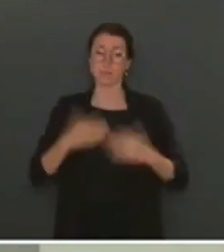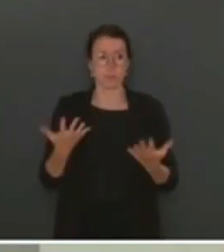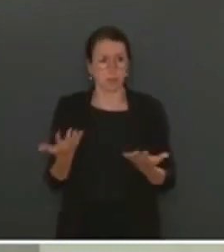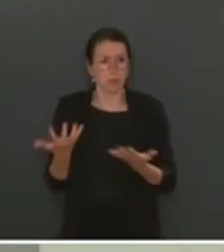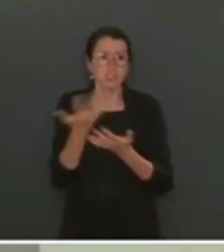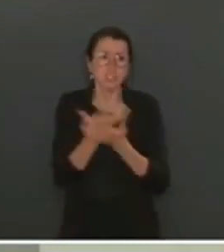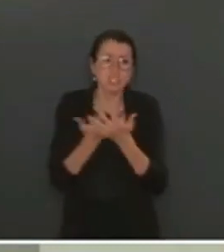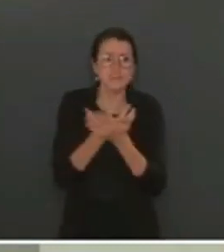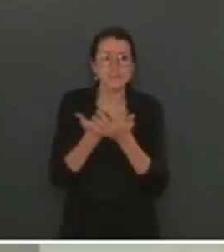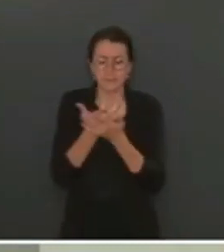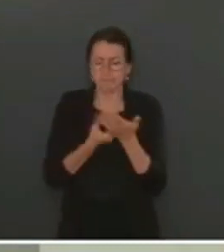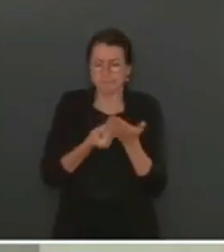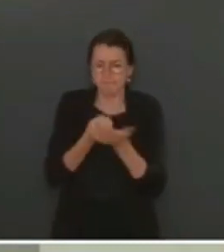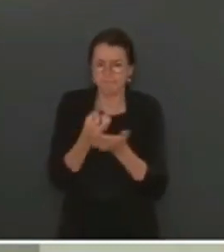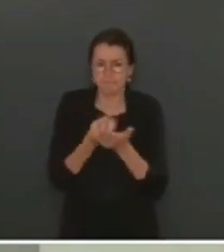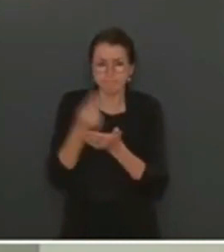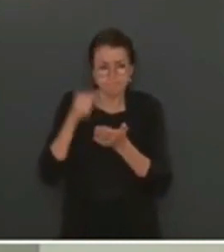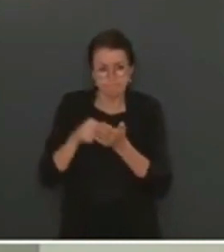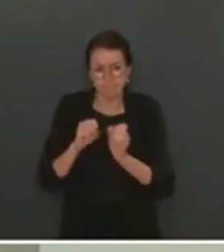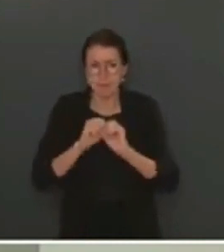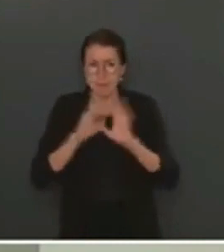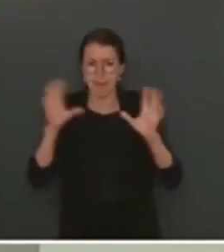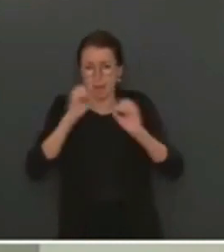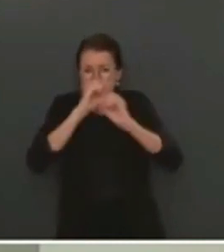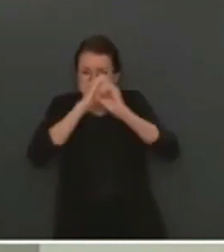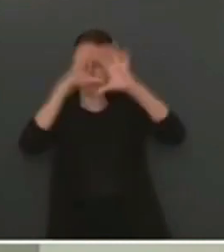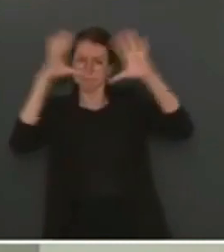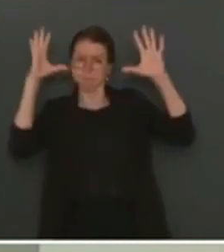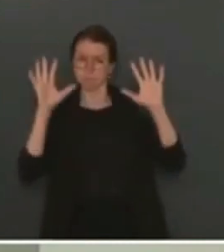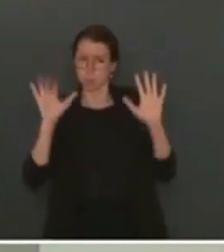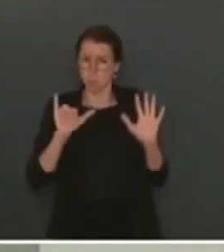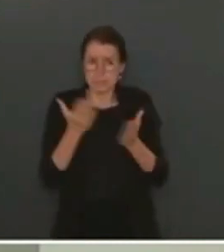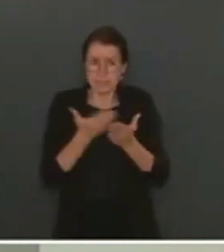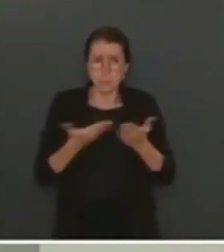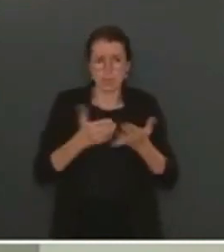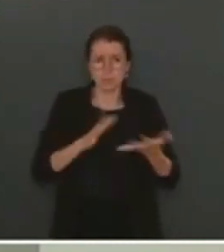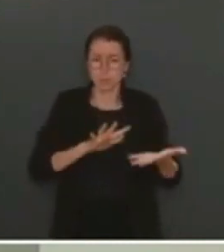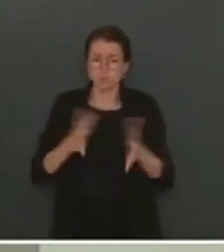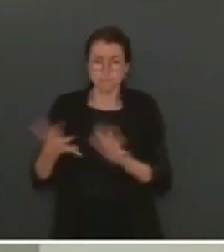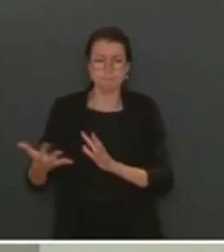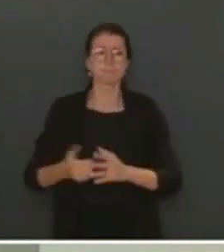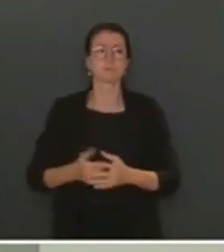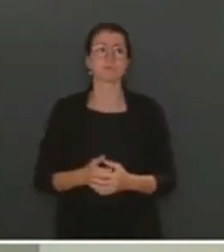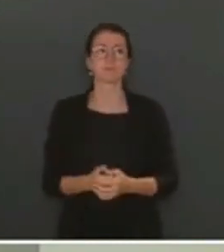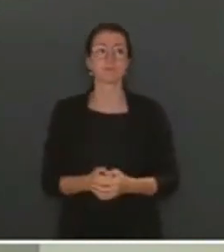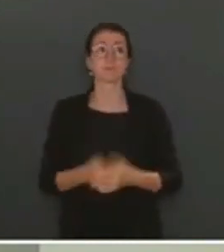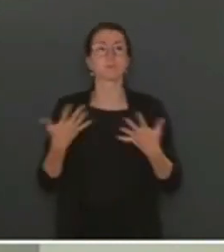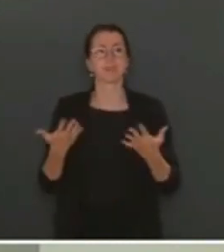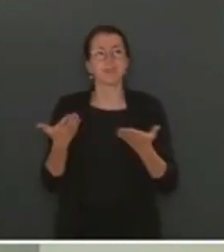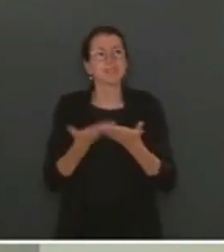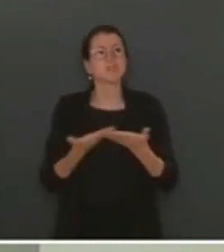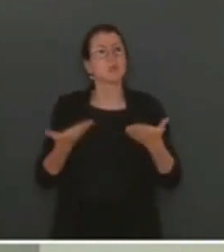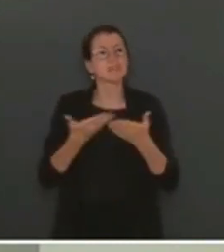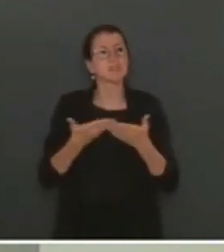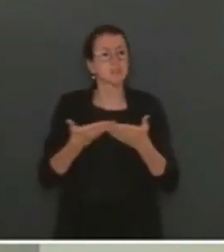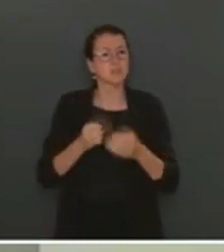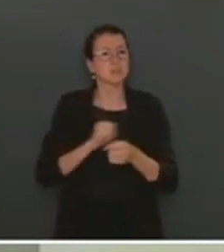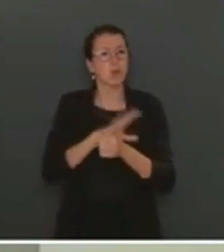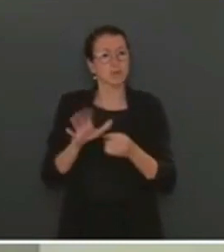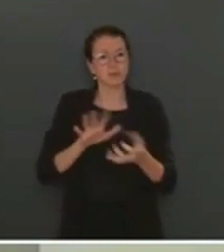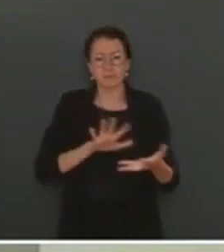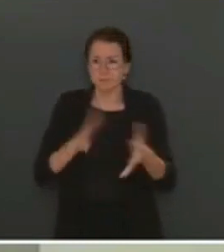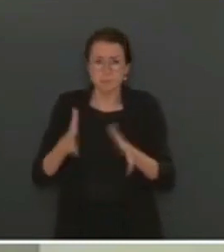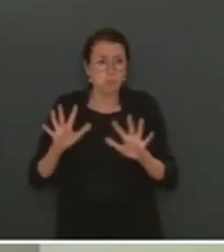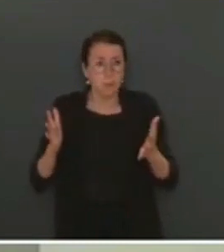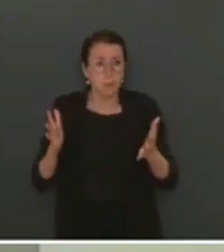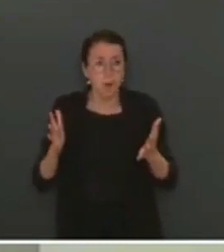الامان التباعد الاجرماعي وأكدت صوفي والميز على انه من الضروري ان نكون قادرين على ضمان